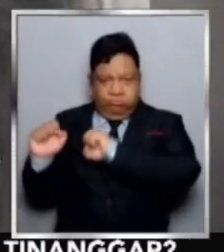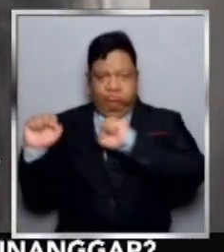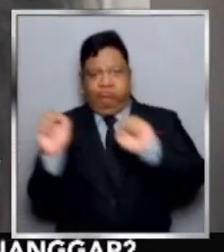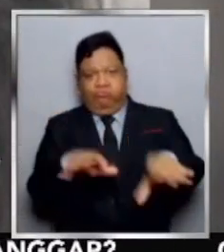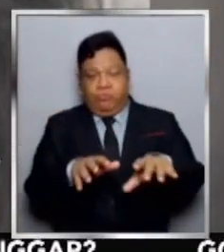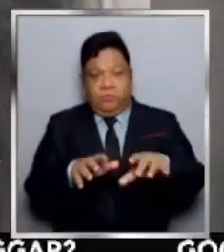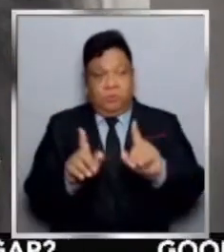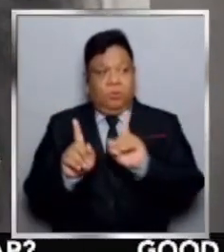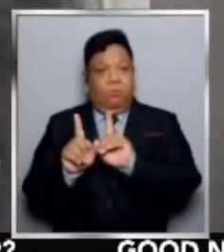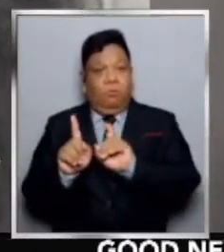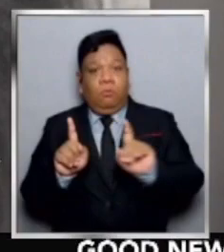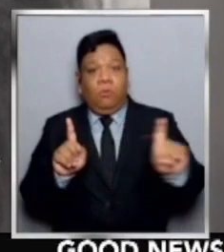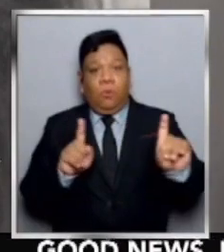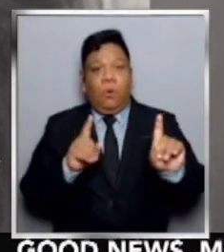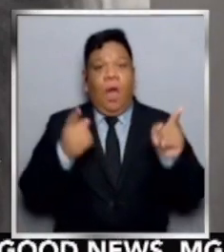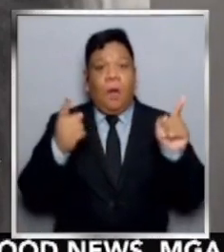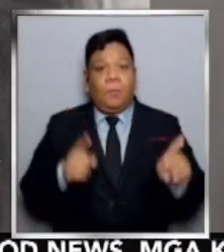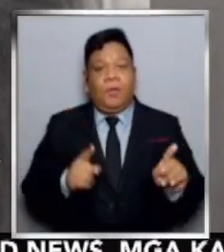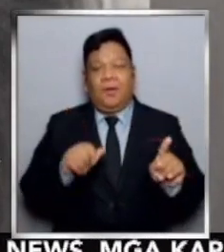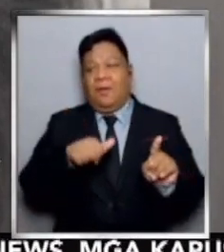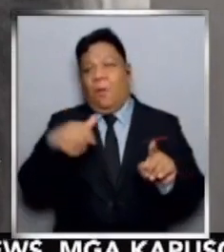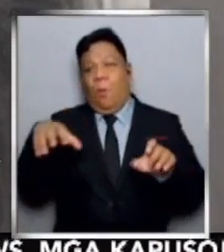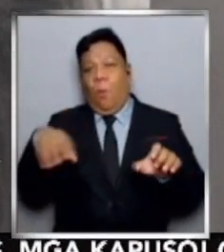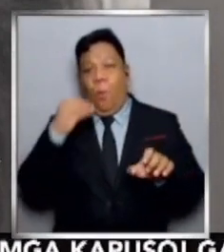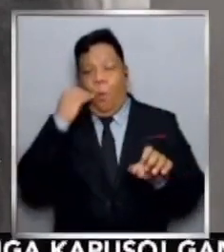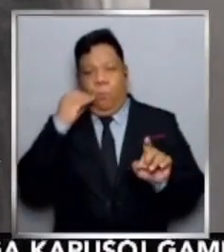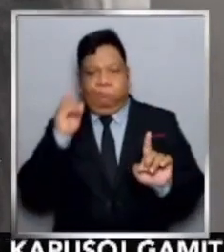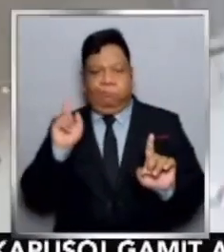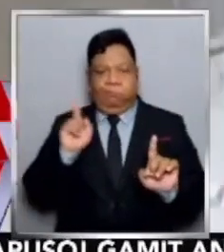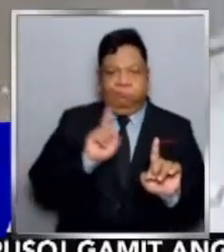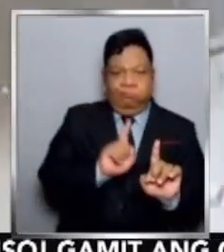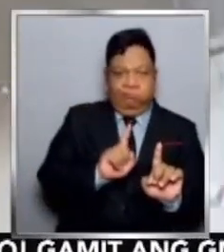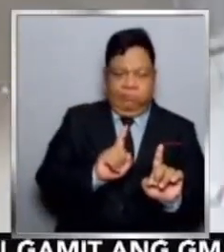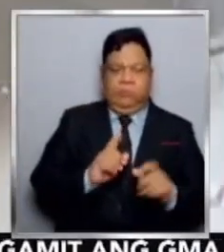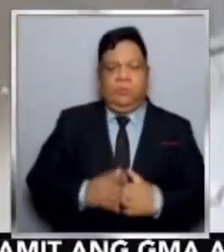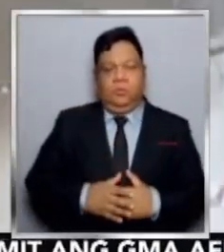lapitan sila ng kapitbahay ng biktima. Inibisigahan pa ng pulisya ang insidente.